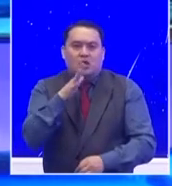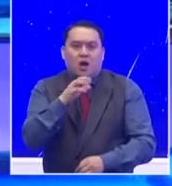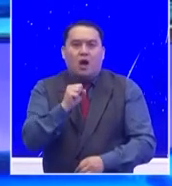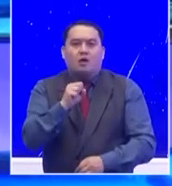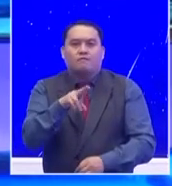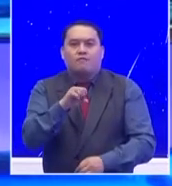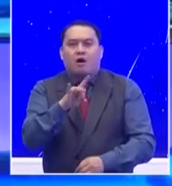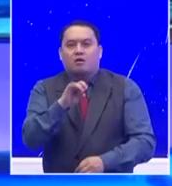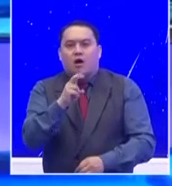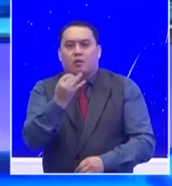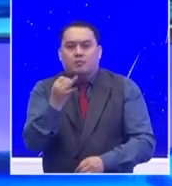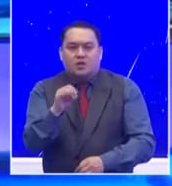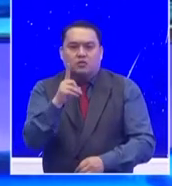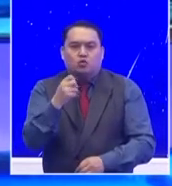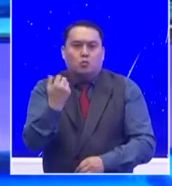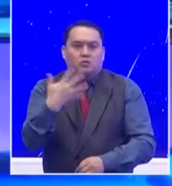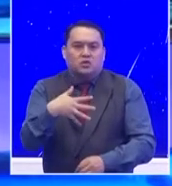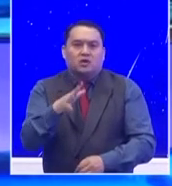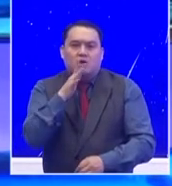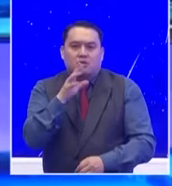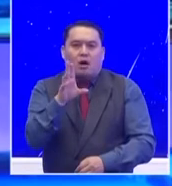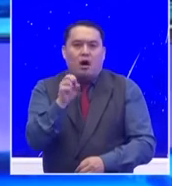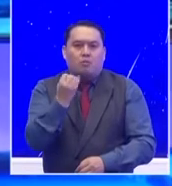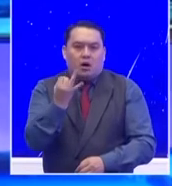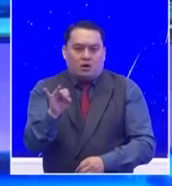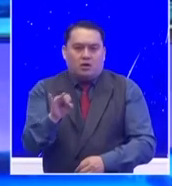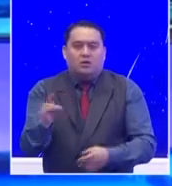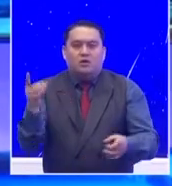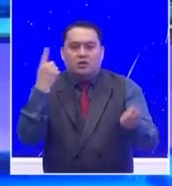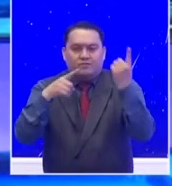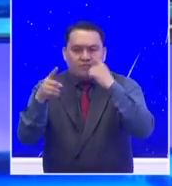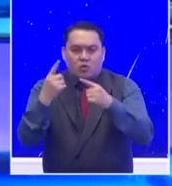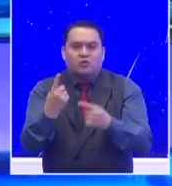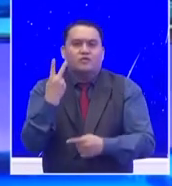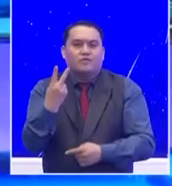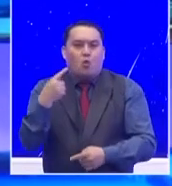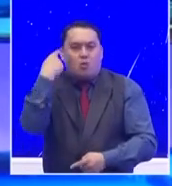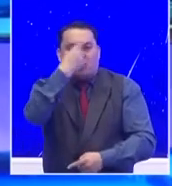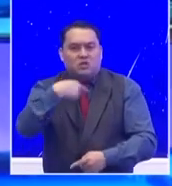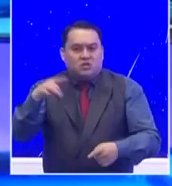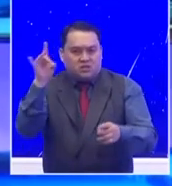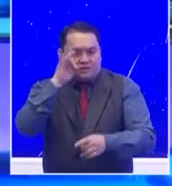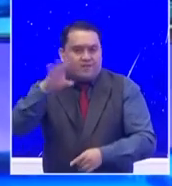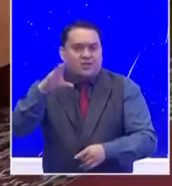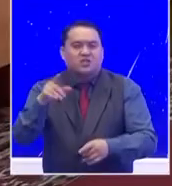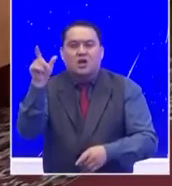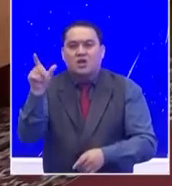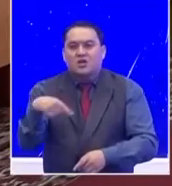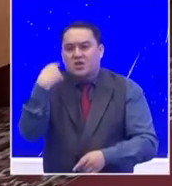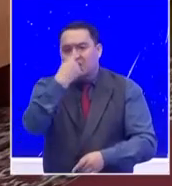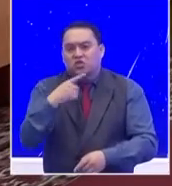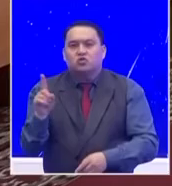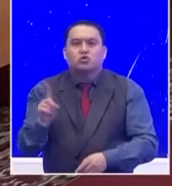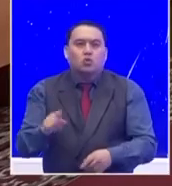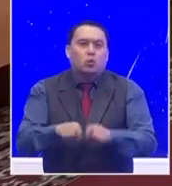Аль-Фараби и 175-летию Абая. В течение года поклонники творчества этих двух известных личностей будут узнавать и о тех, кто